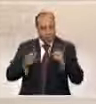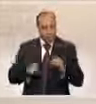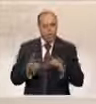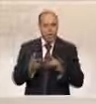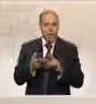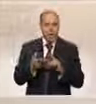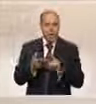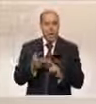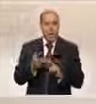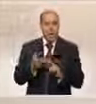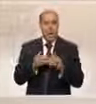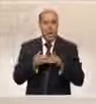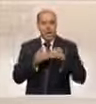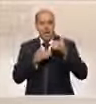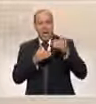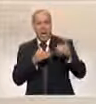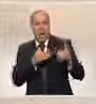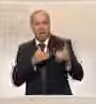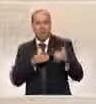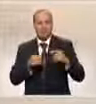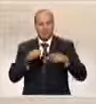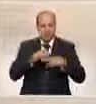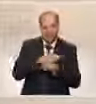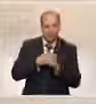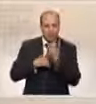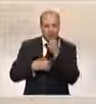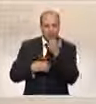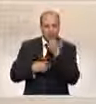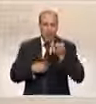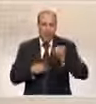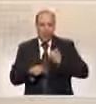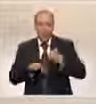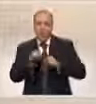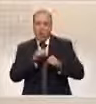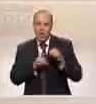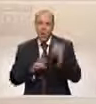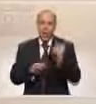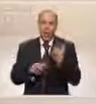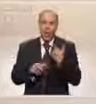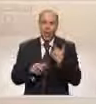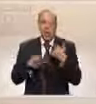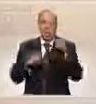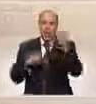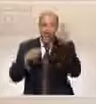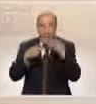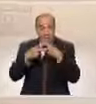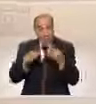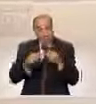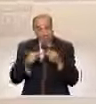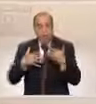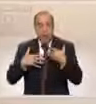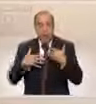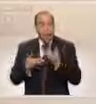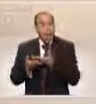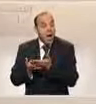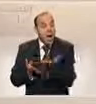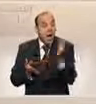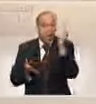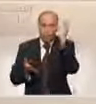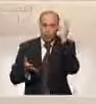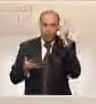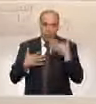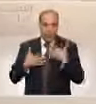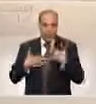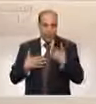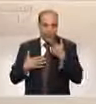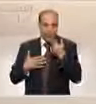الابتعاد عن مظاهر الانحراف والجريمه المنظمه نريد من داخل بلدنا نريد الخير لبلدنا نريد ان